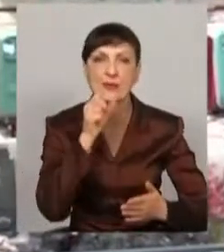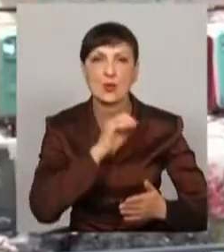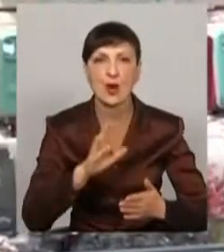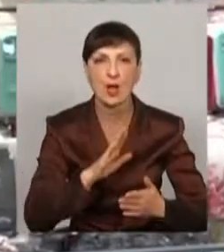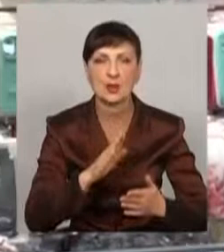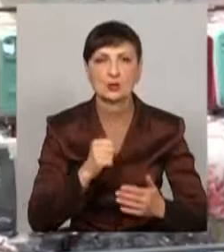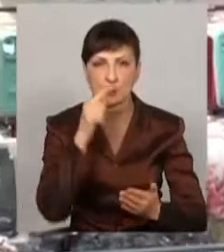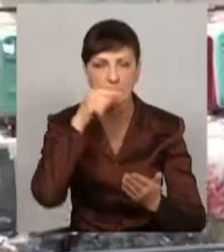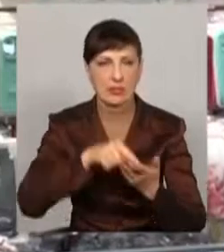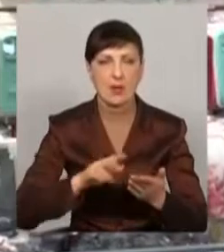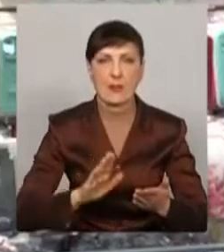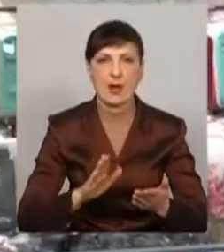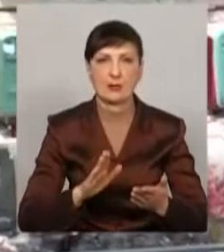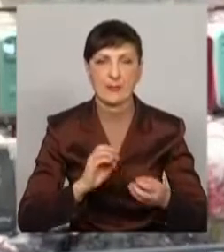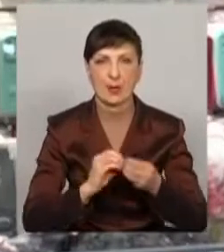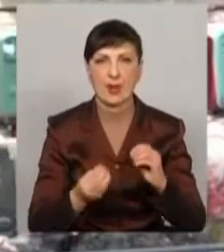попадаться на такие вот